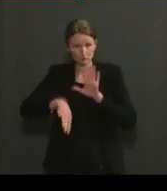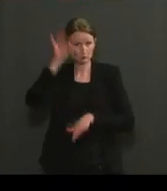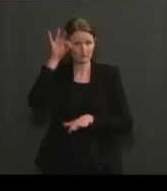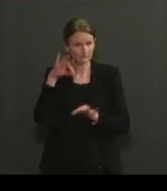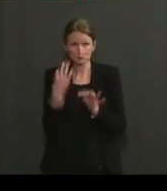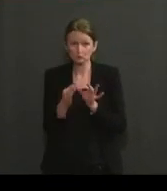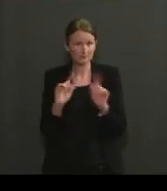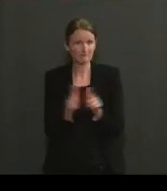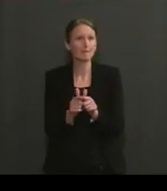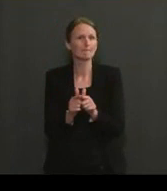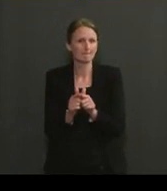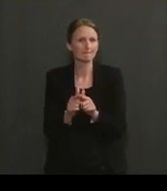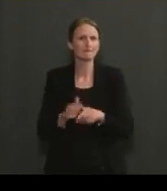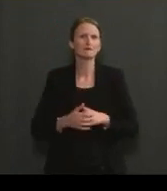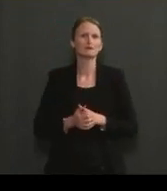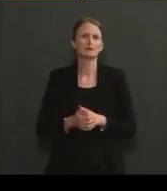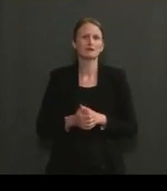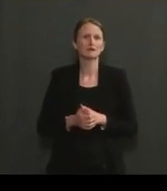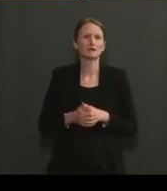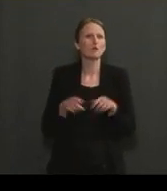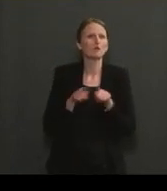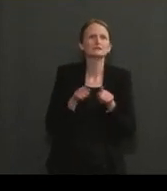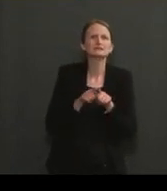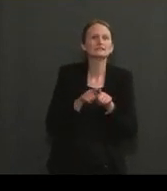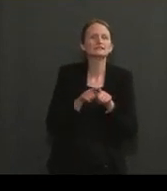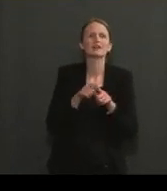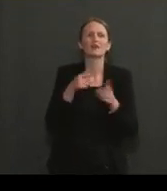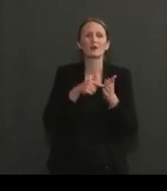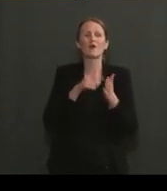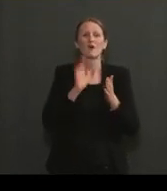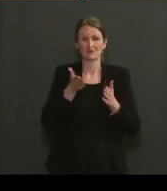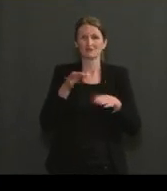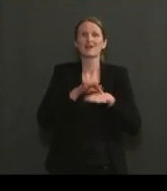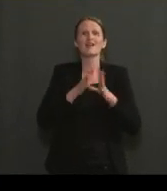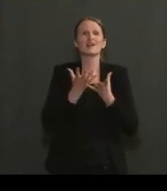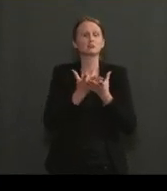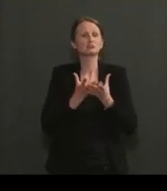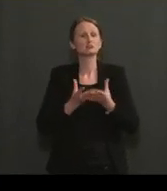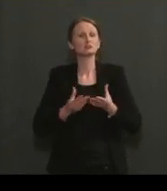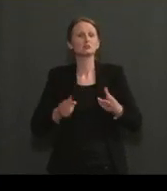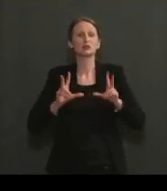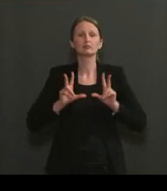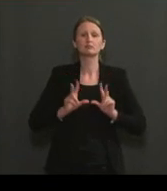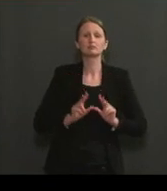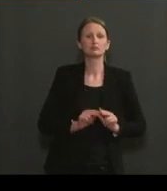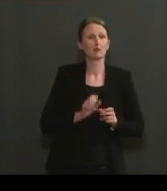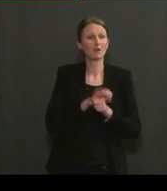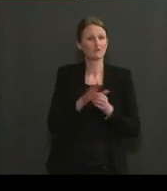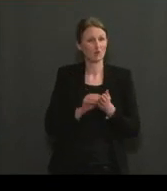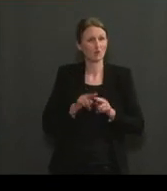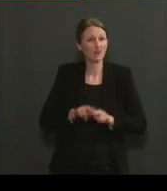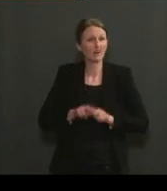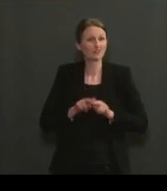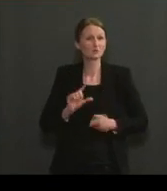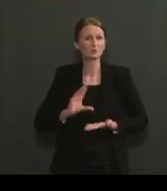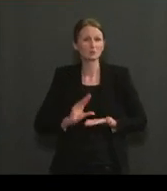reste plus beaucoup de virus, que vous n'êtes plus contaminant et que c'est seulement des déchets viraux qui sont encore présents. Un test antigénique peut rester positif